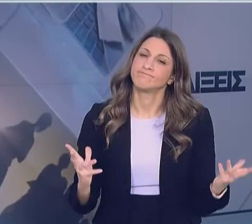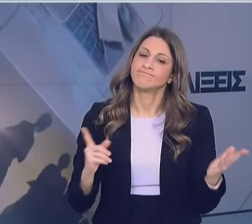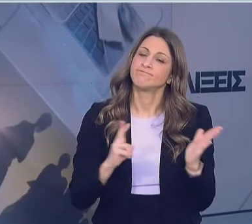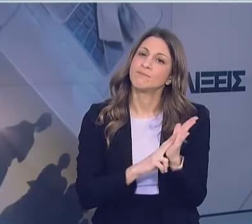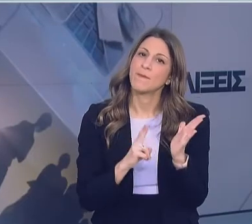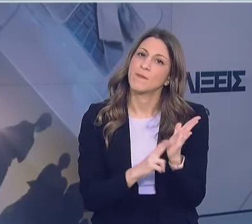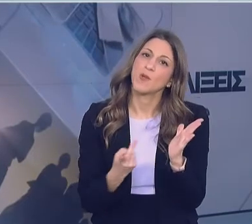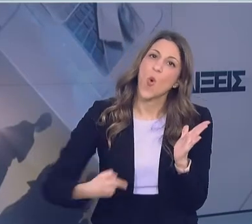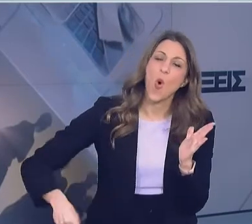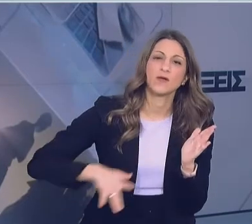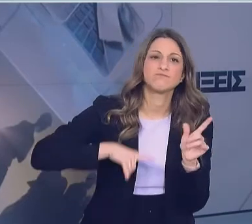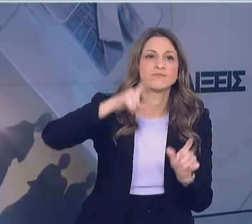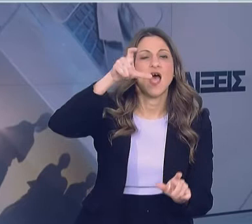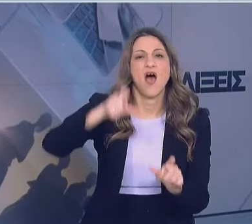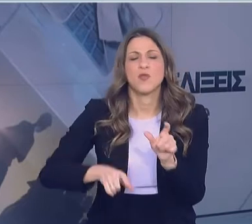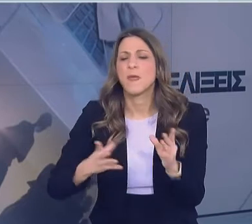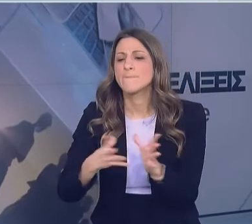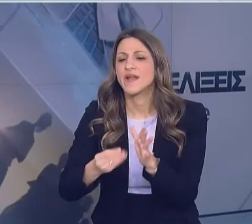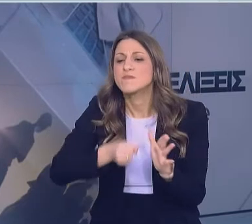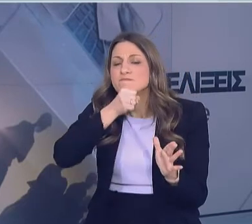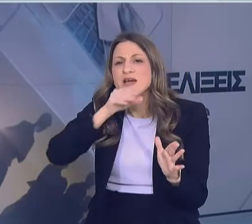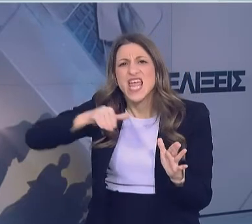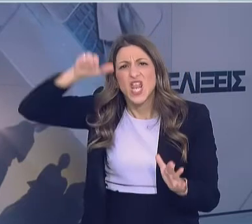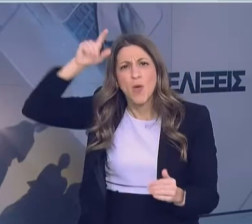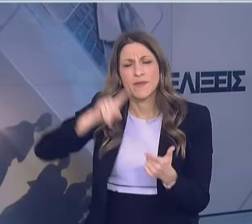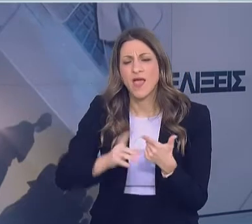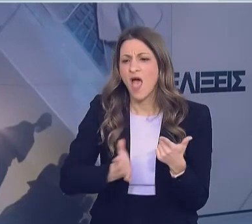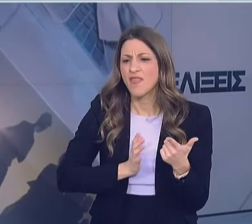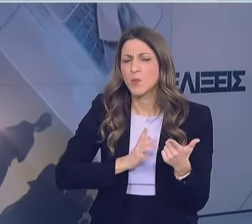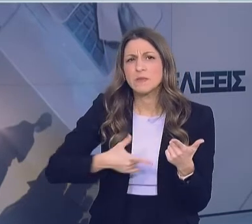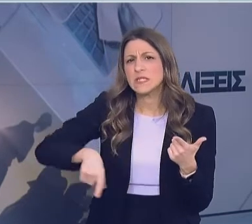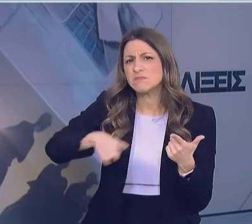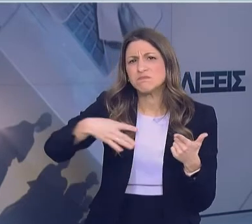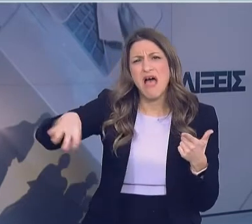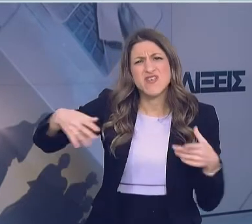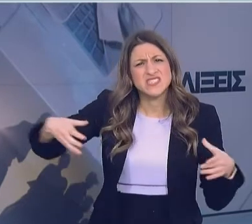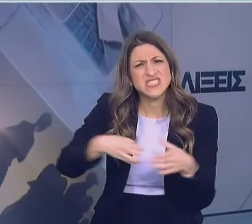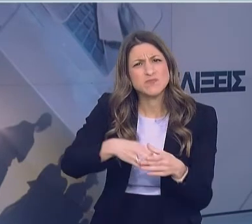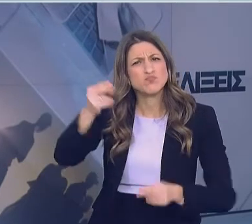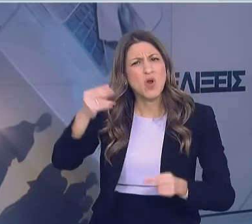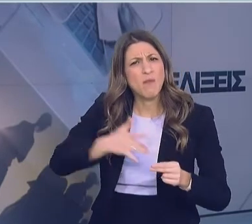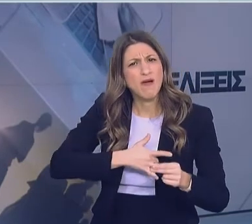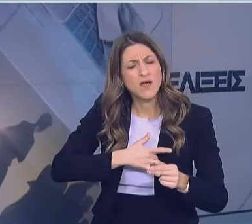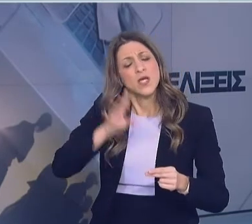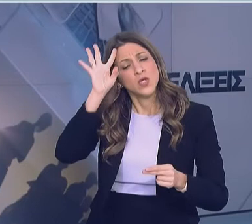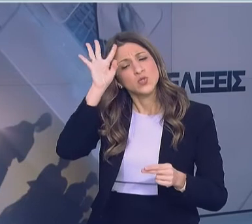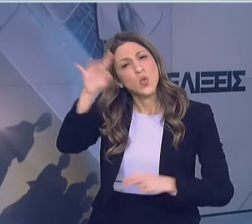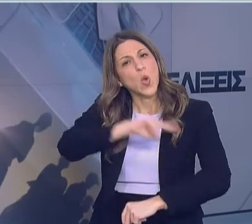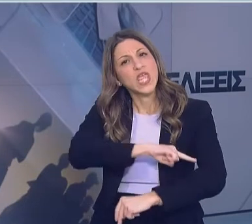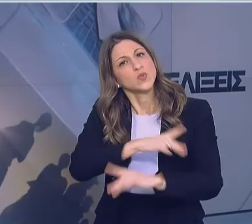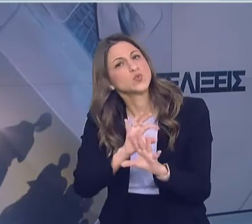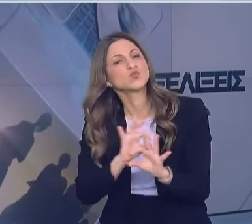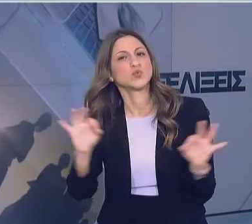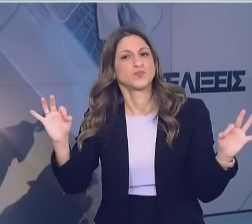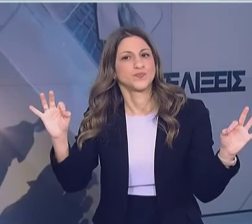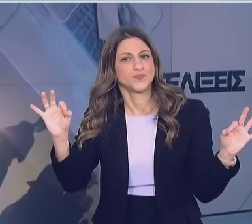κάθε πολίτη, ιδίως ηλικιωμένους και τις ευπαθείς και ευάλωτες ομάδες του πληθυσμού, ώστε να έχουν πρόσβαση στους γιατρούς της πρωτοβάθμιας φροντίδας.